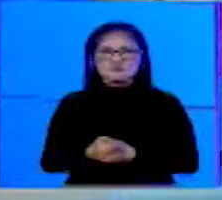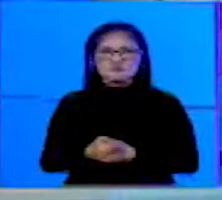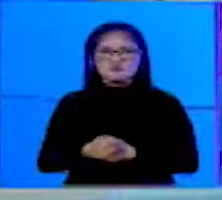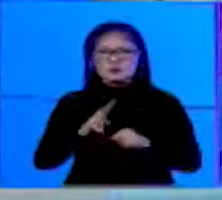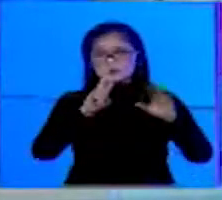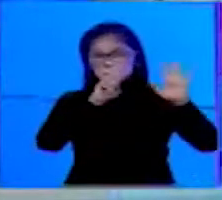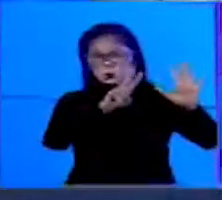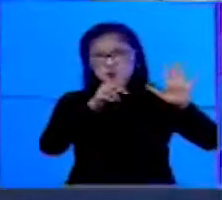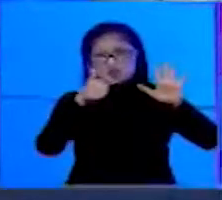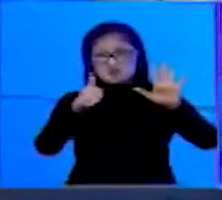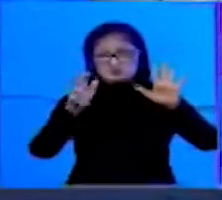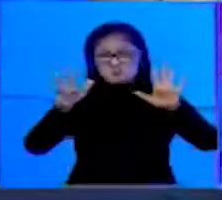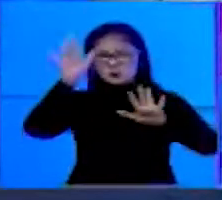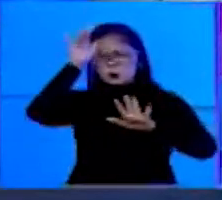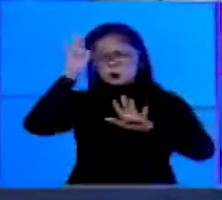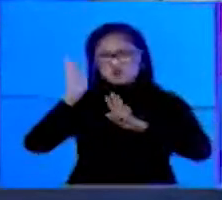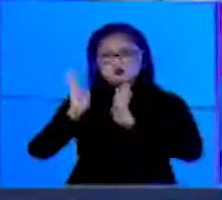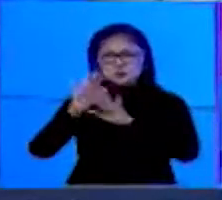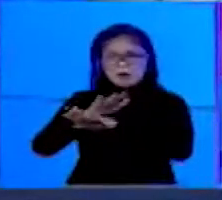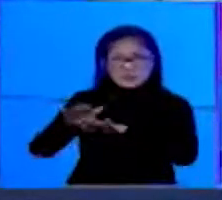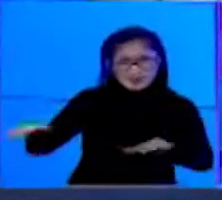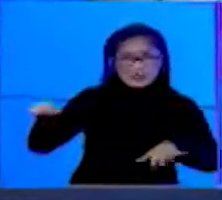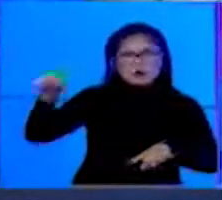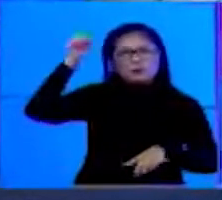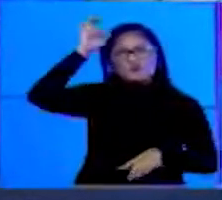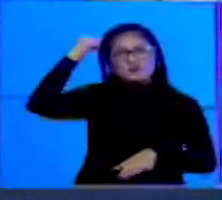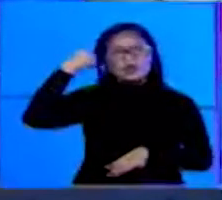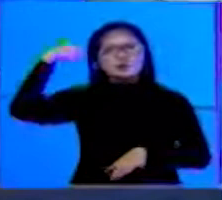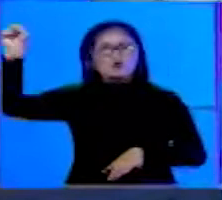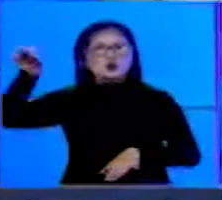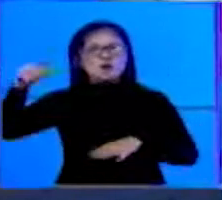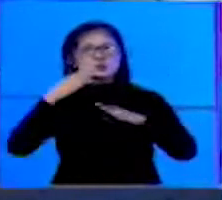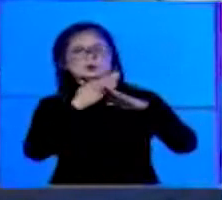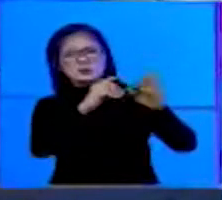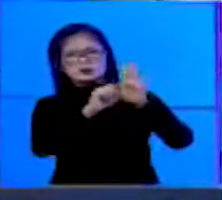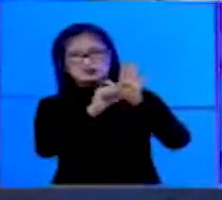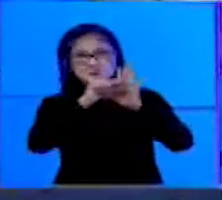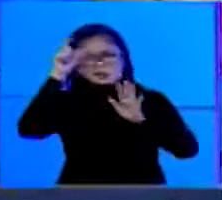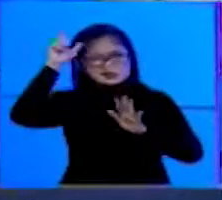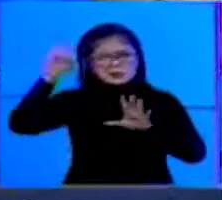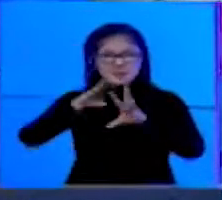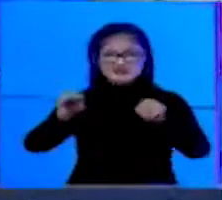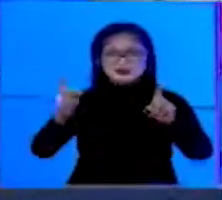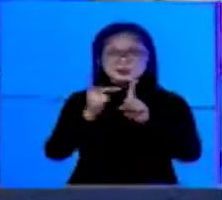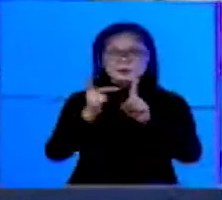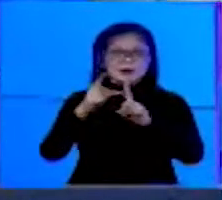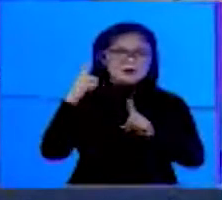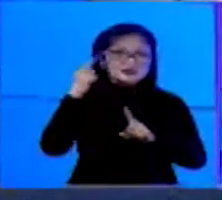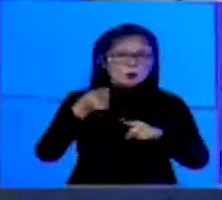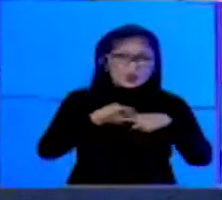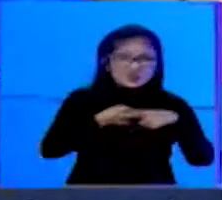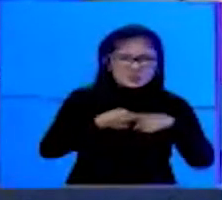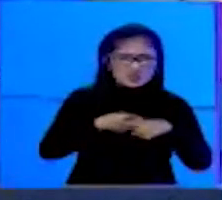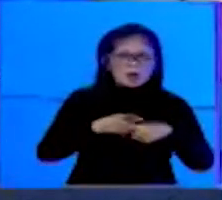Sementara itu, pemirsa, 269 orang diamankan dalam unjuk rasa menolak Undang-Undang Cipta Kerja di Semarang, Jawa Tengah. Sebagian besar mereka